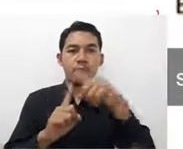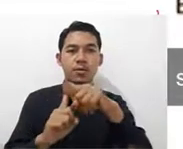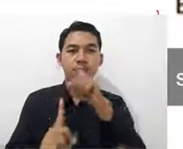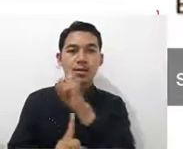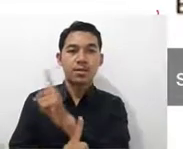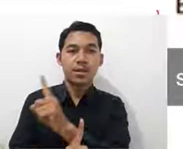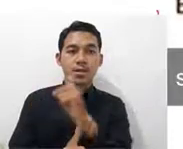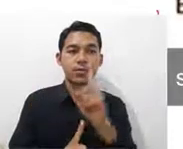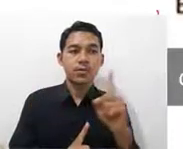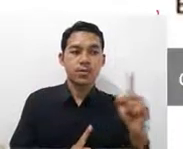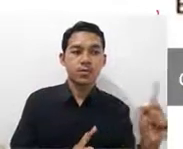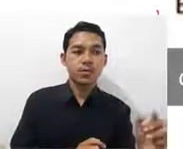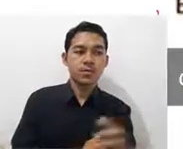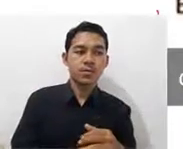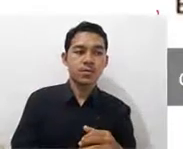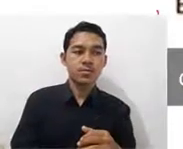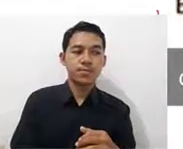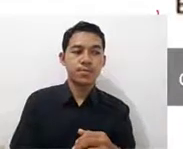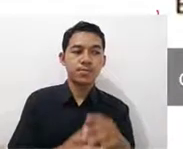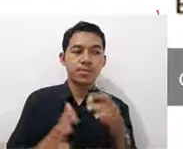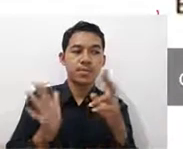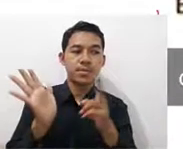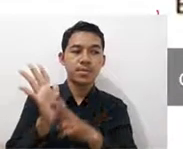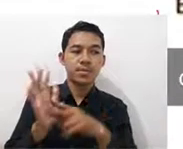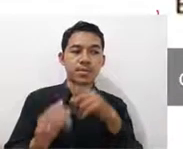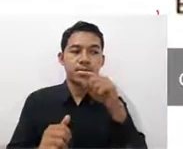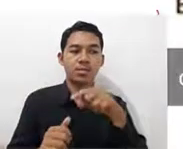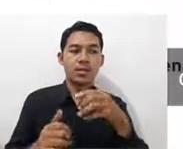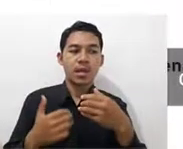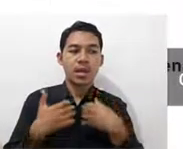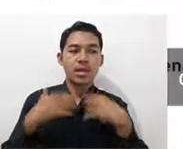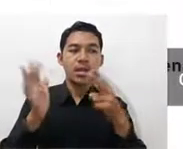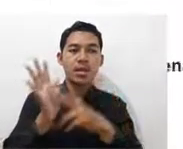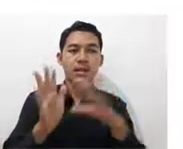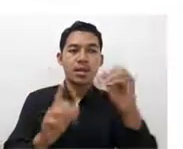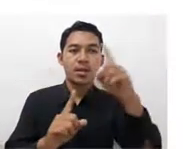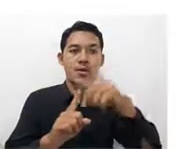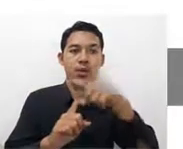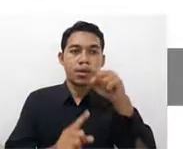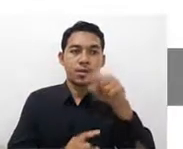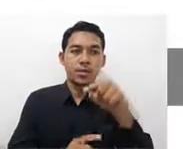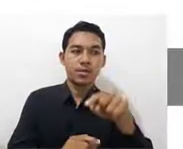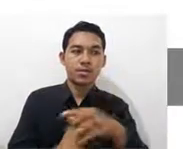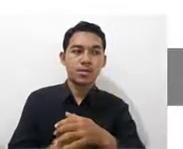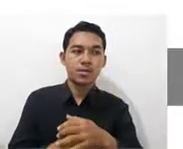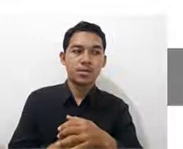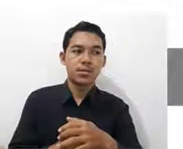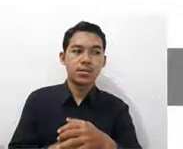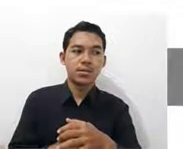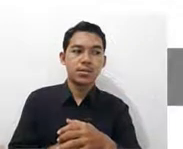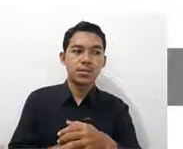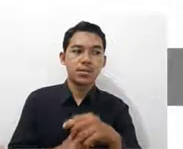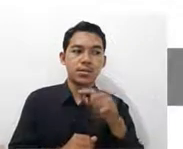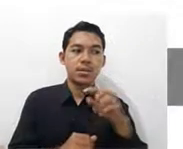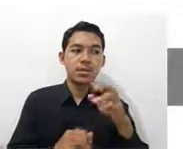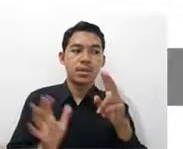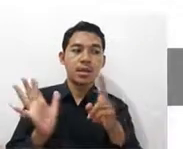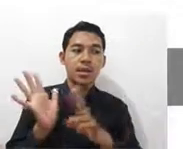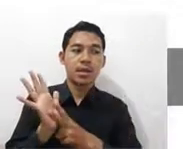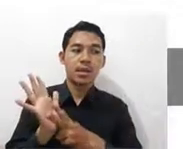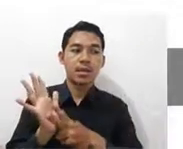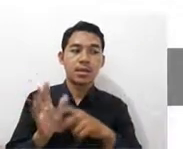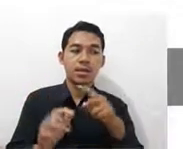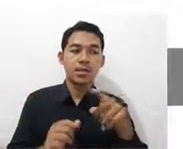N di sini ada satu not di sini, dan N yang di sini ada not di sini. Nah kalau yang di sini N di sini